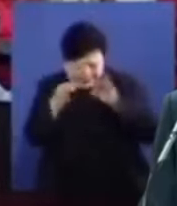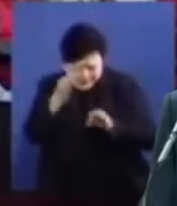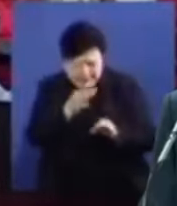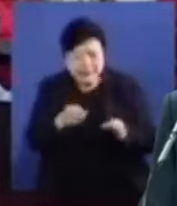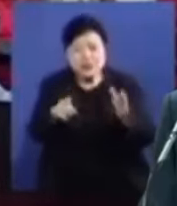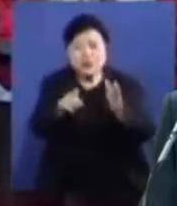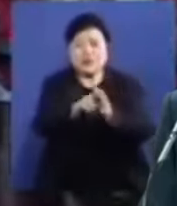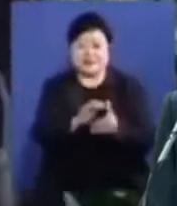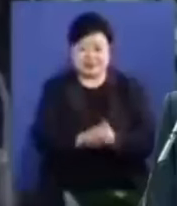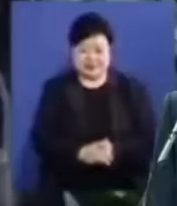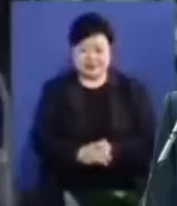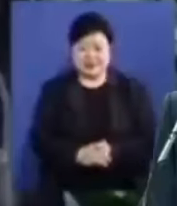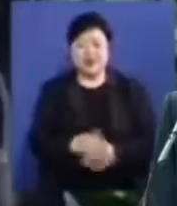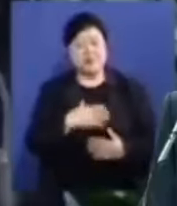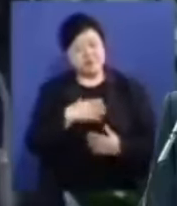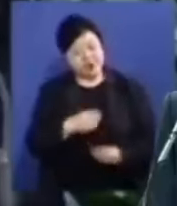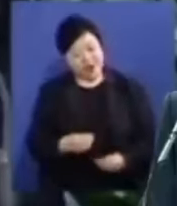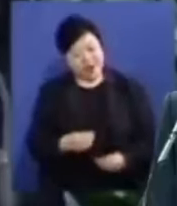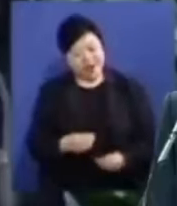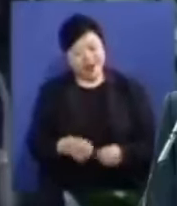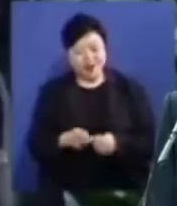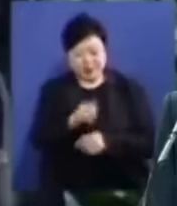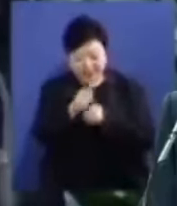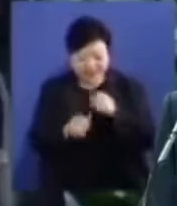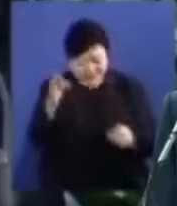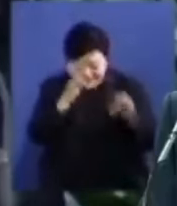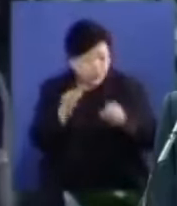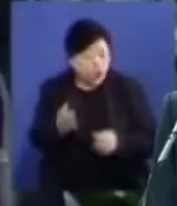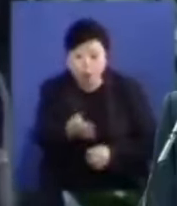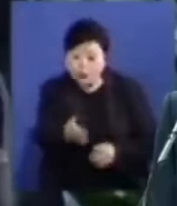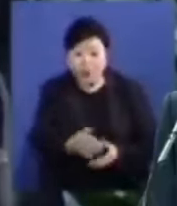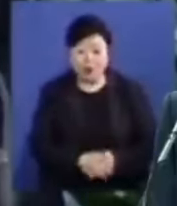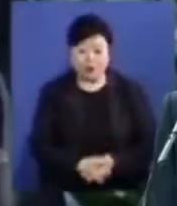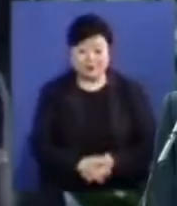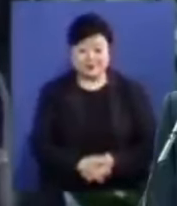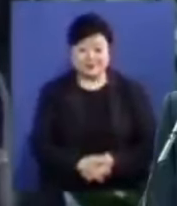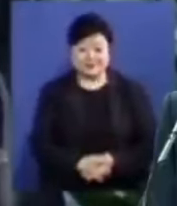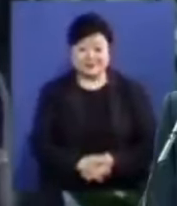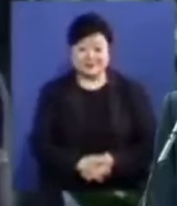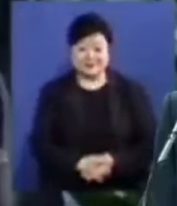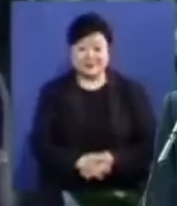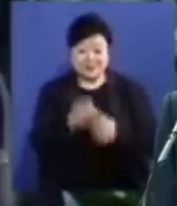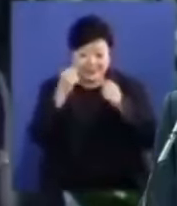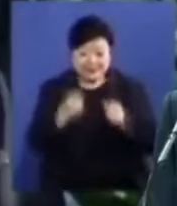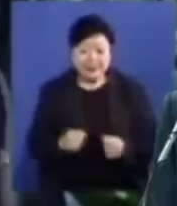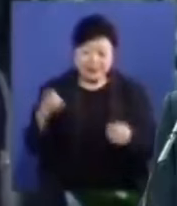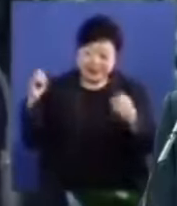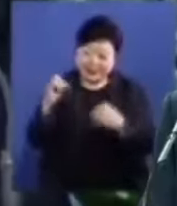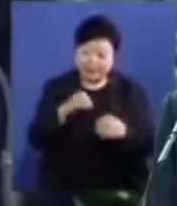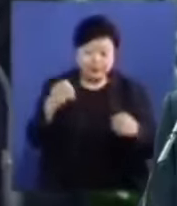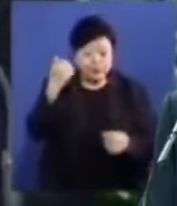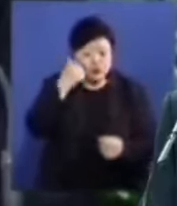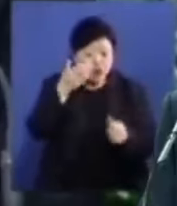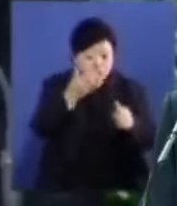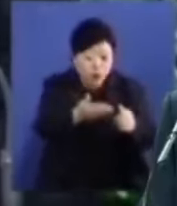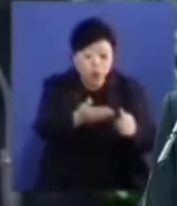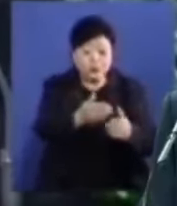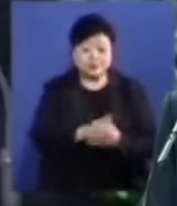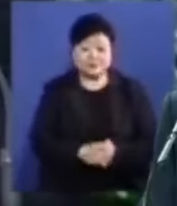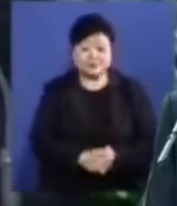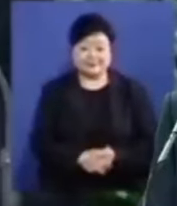것입니다. 등따 쓰고 배부르면 하나님 안 찾지 않아요. 삶의 해답을 누가 갖고 계십니까?